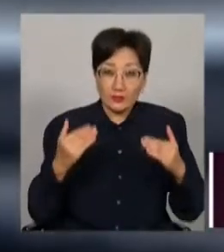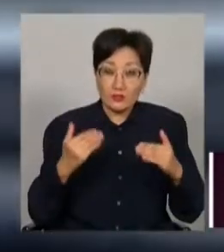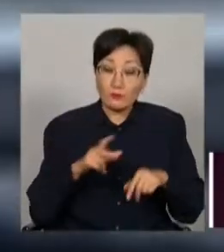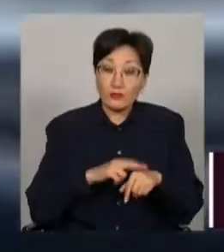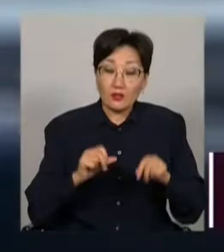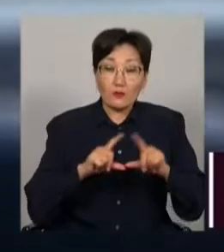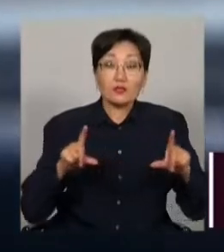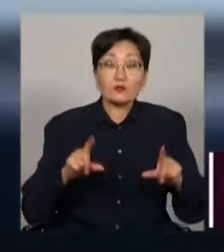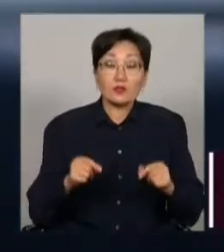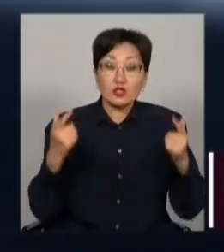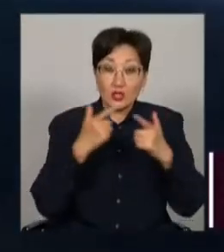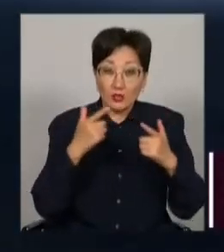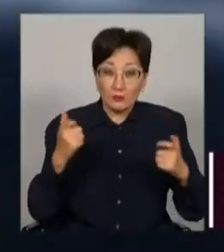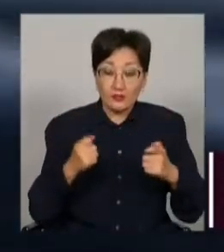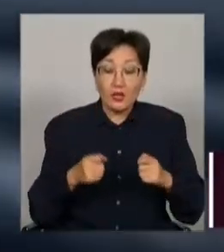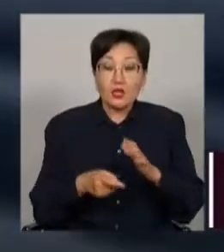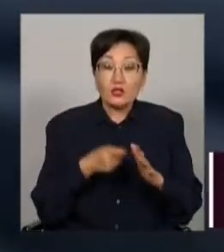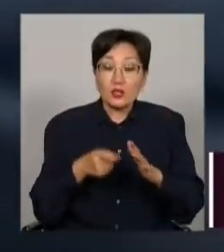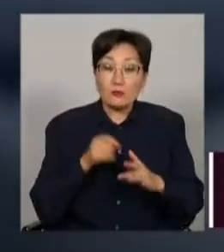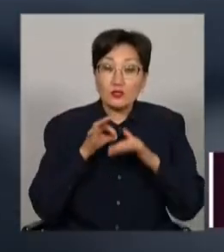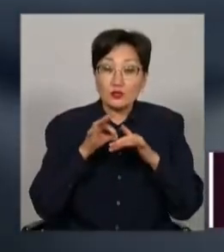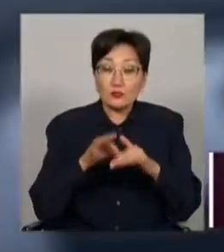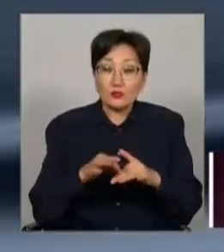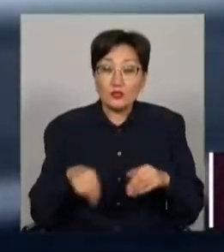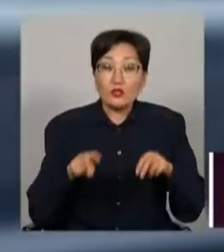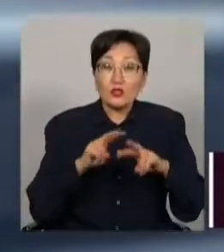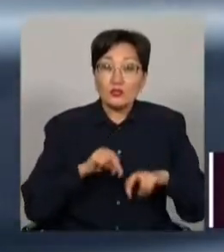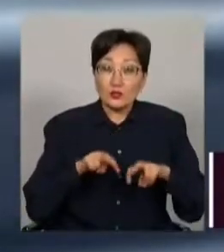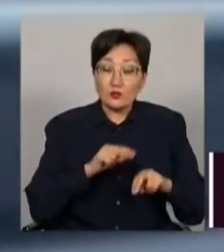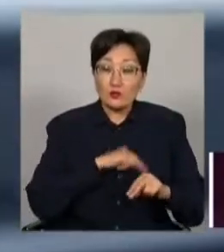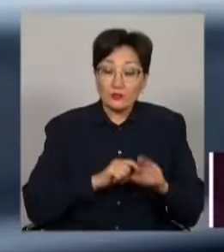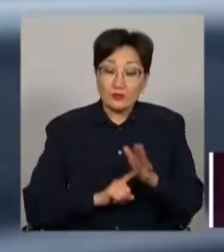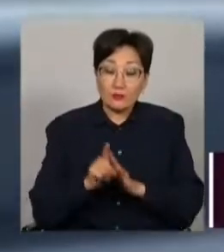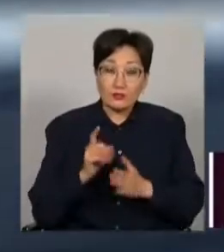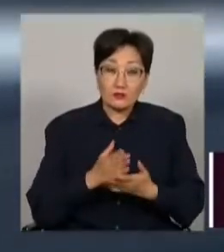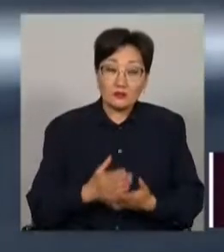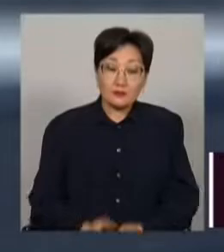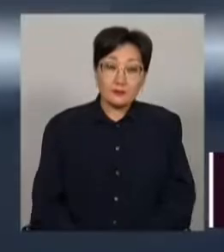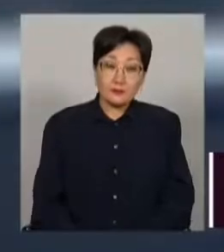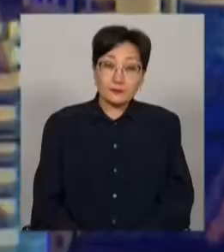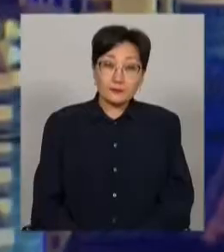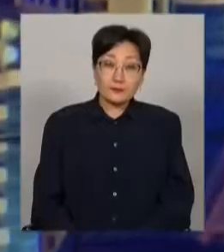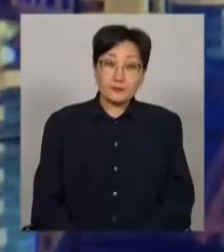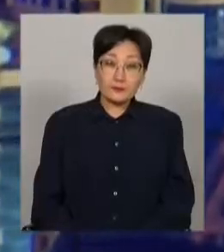Полиция департаментінің хабарлауынша сараптама тағайындалып, тексеру жұмыстары басталған.